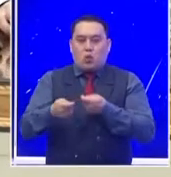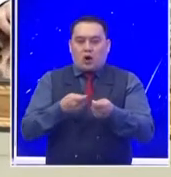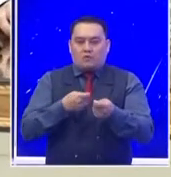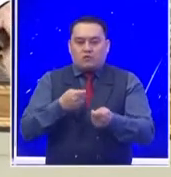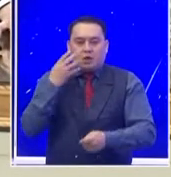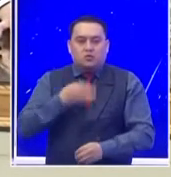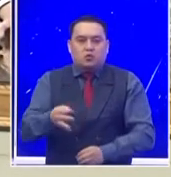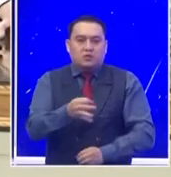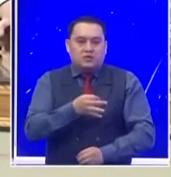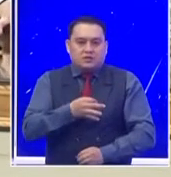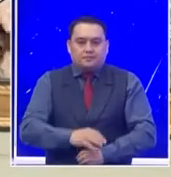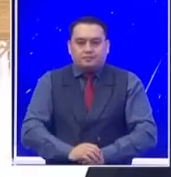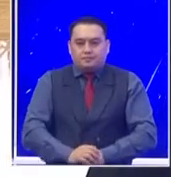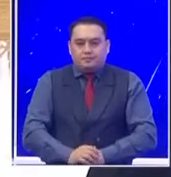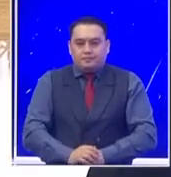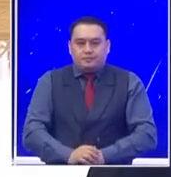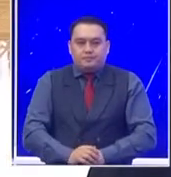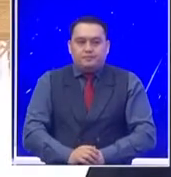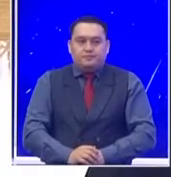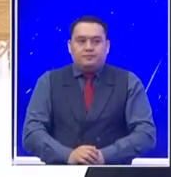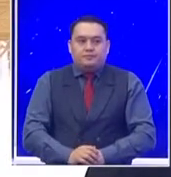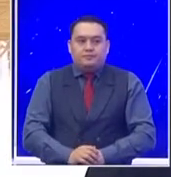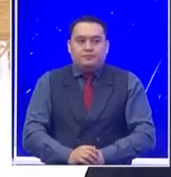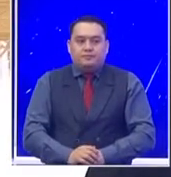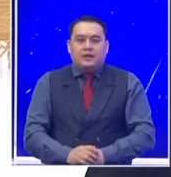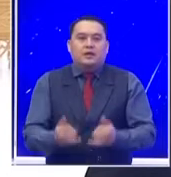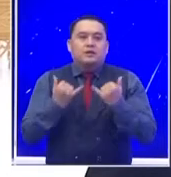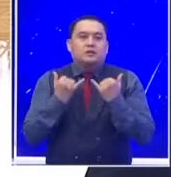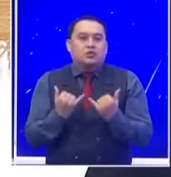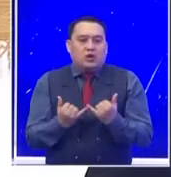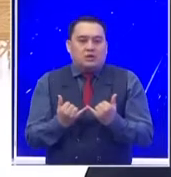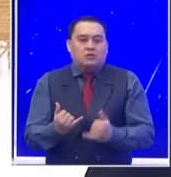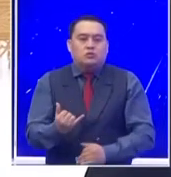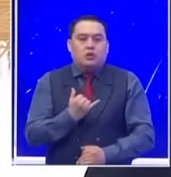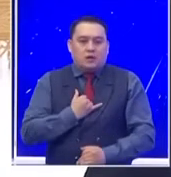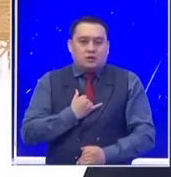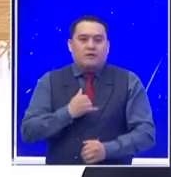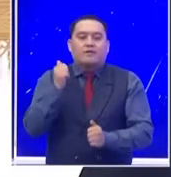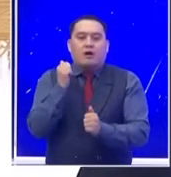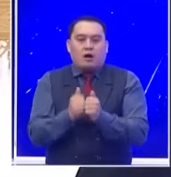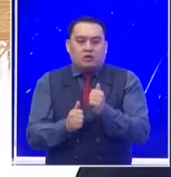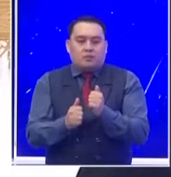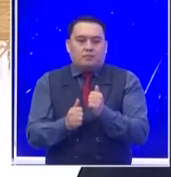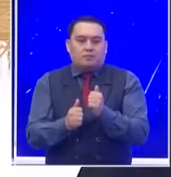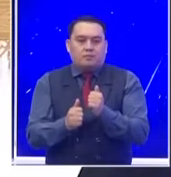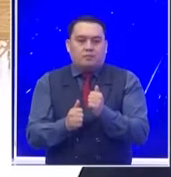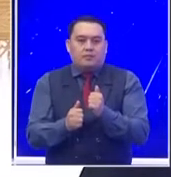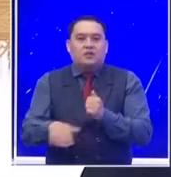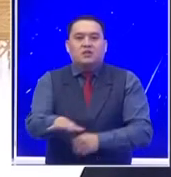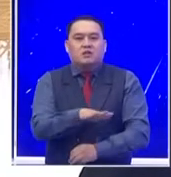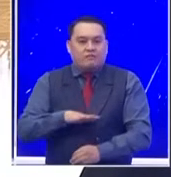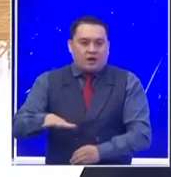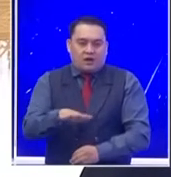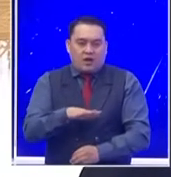алматинской области в данный момент в каждом дворе можно